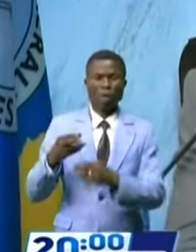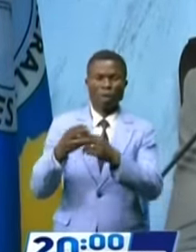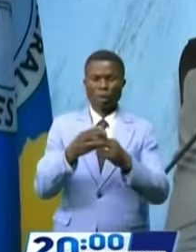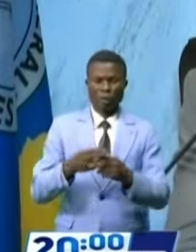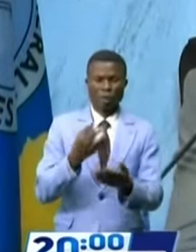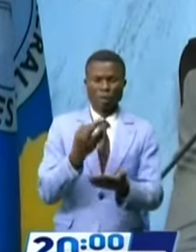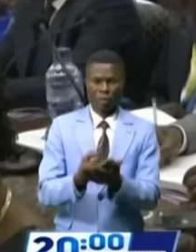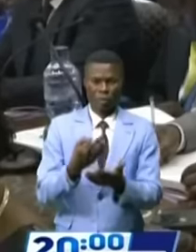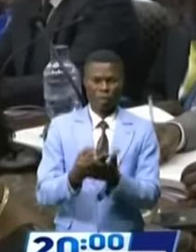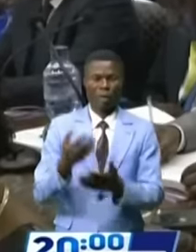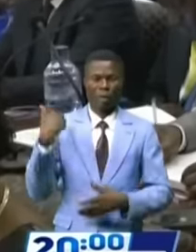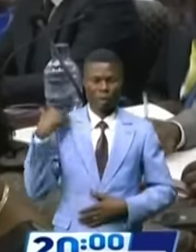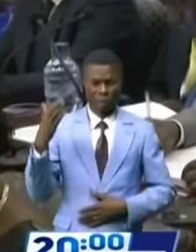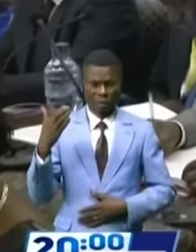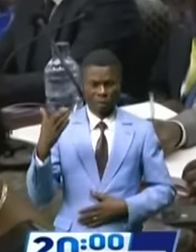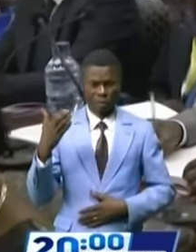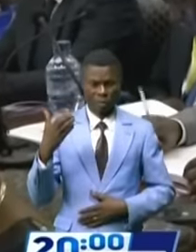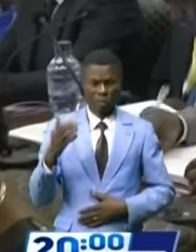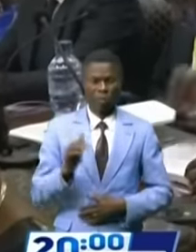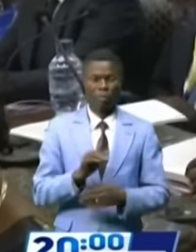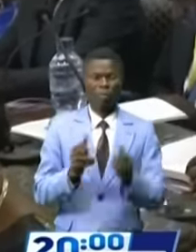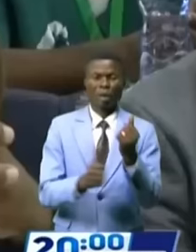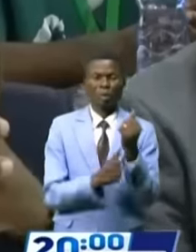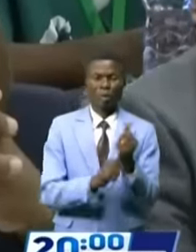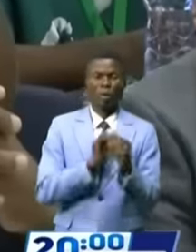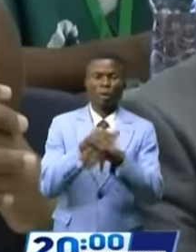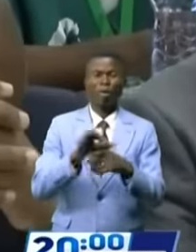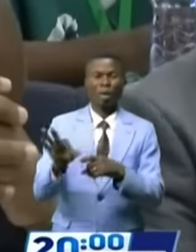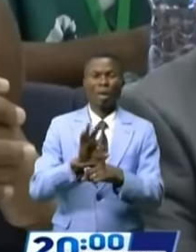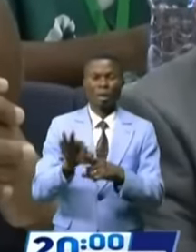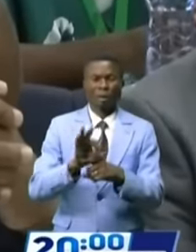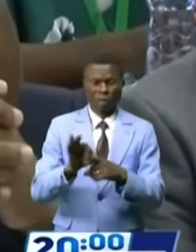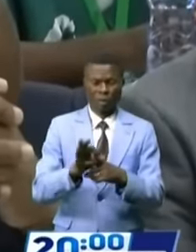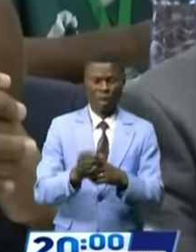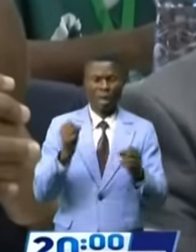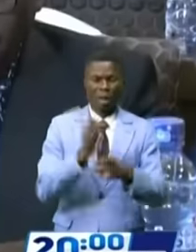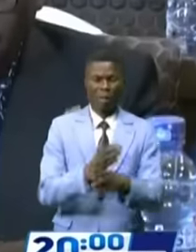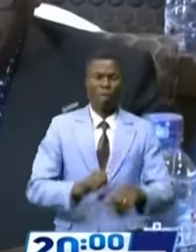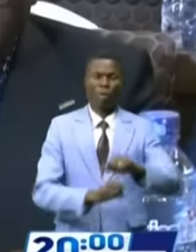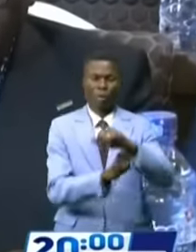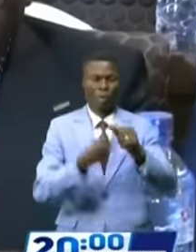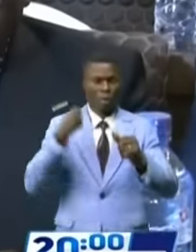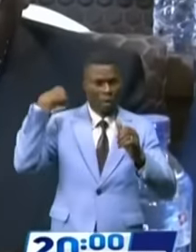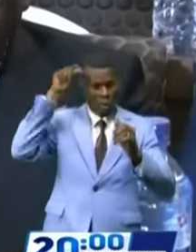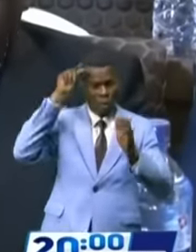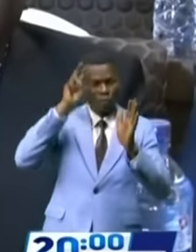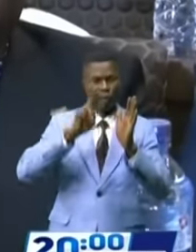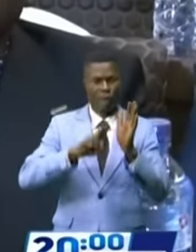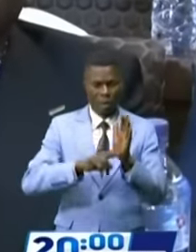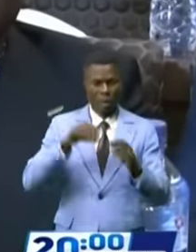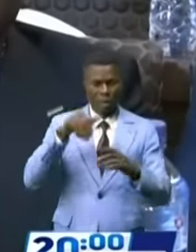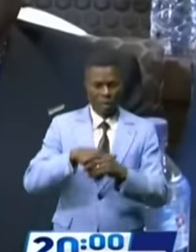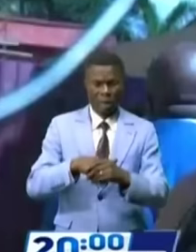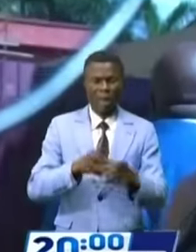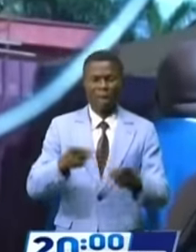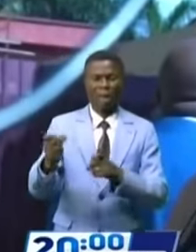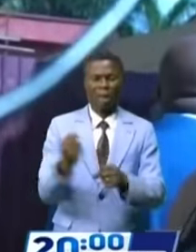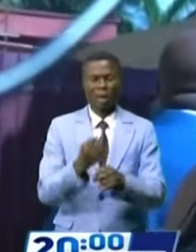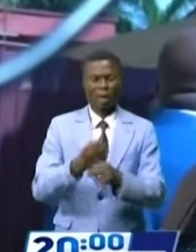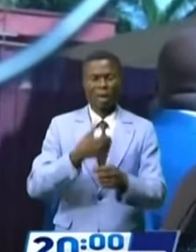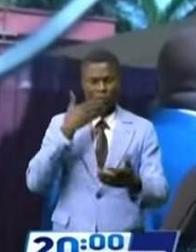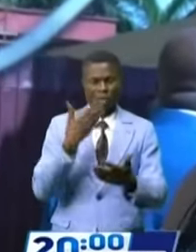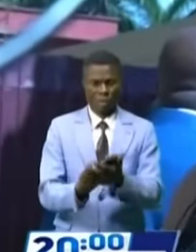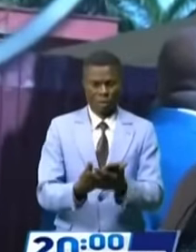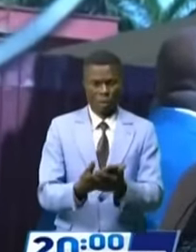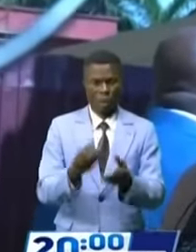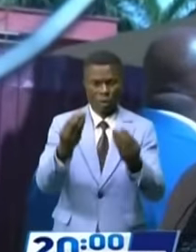des finances publiques. Les participants se sont dit prêts à accompagner le gouvernement dans la bonne gestion. On nous a mis